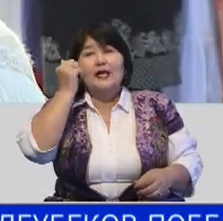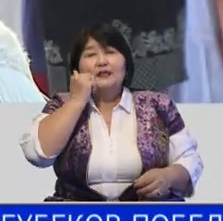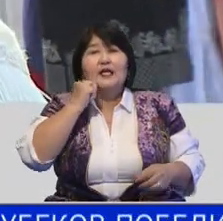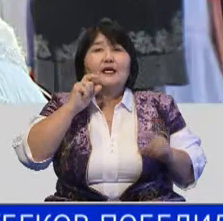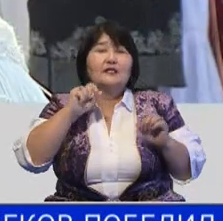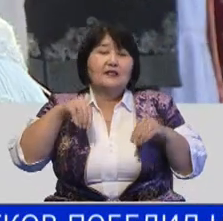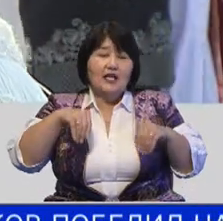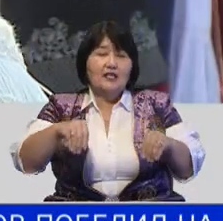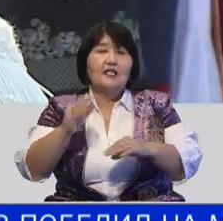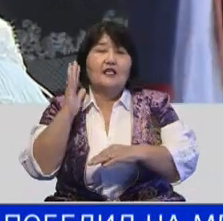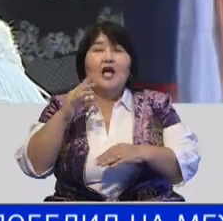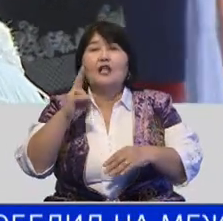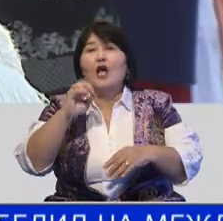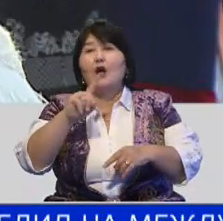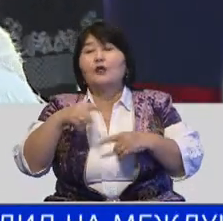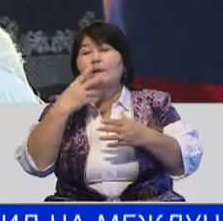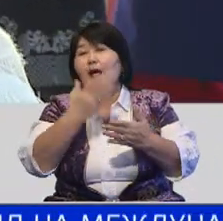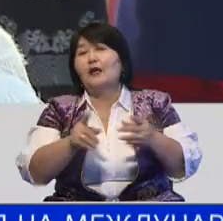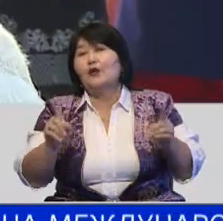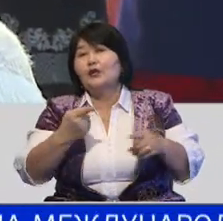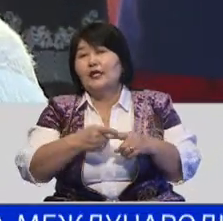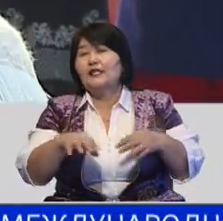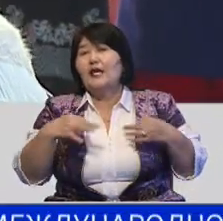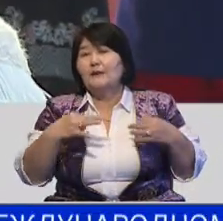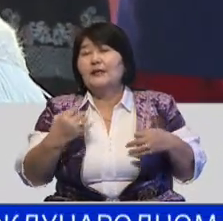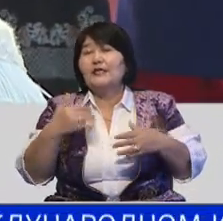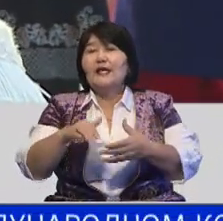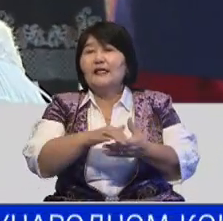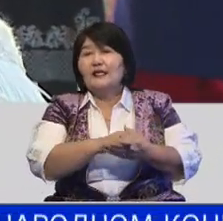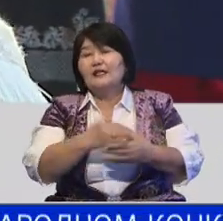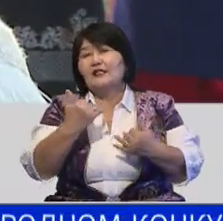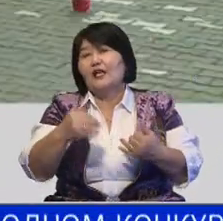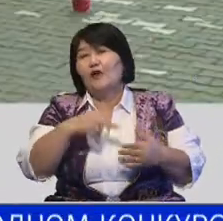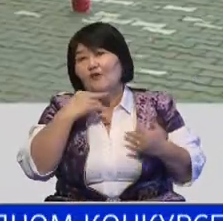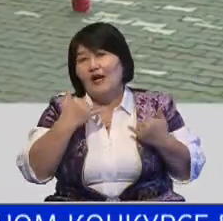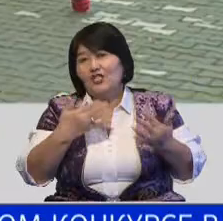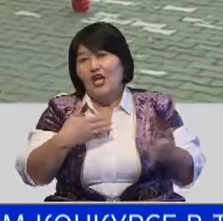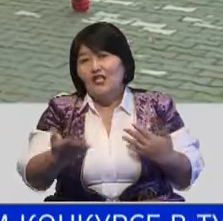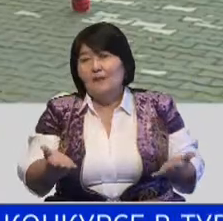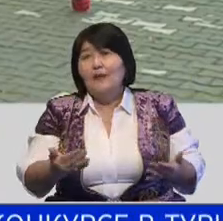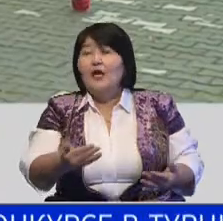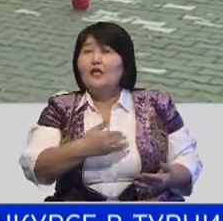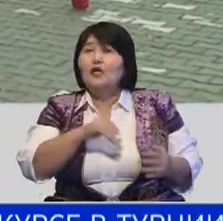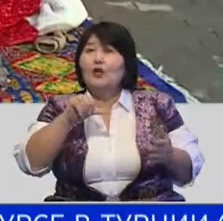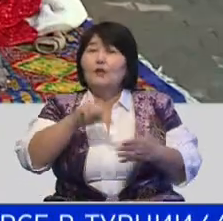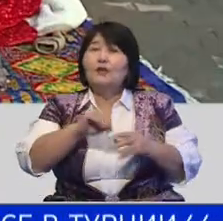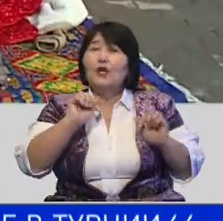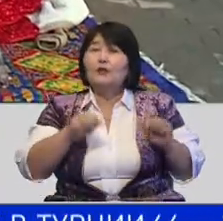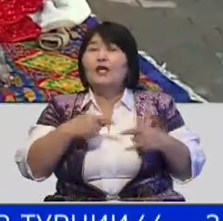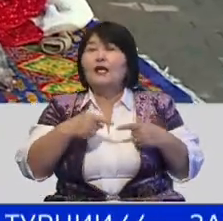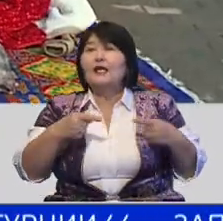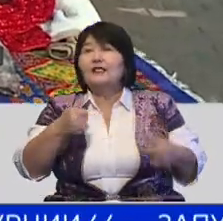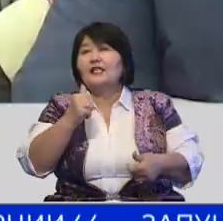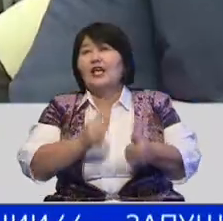сажали деревья. Наурыз в очередной раз показал, что это праздник единения, взаимоуважения. Желающие могли принять участие в